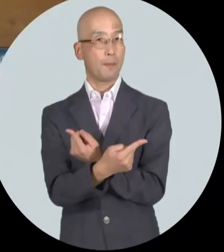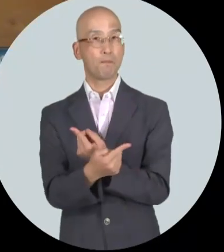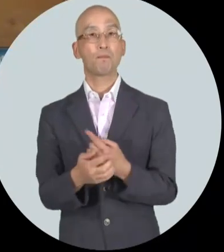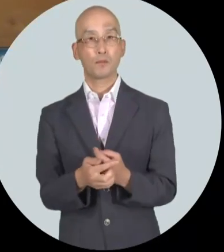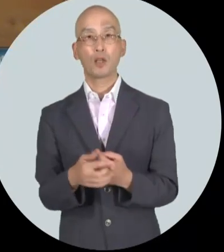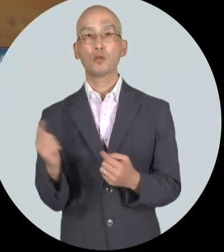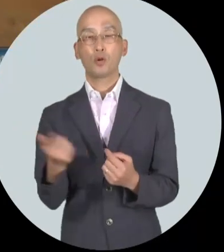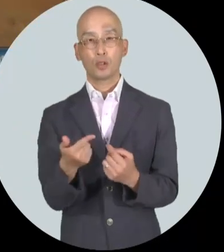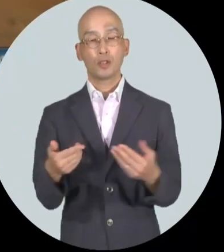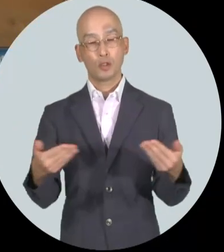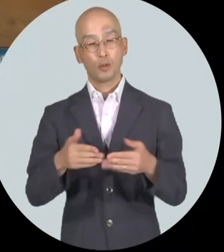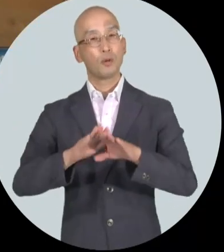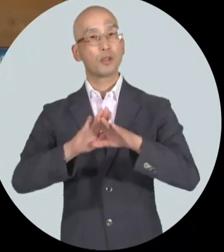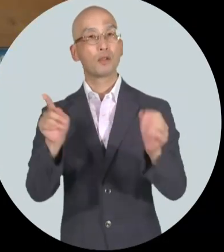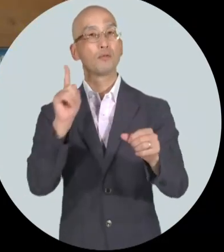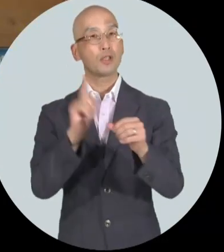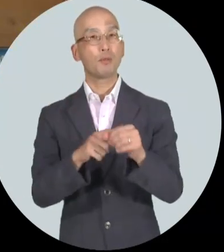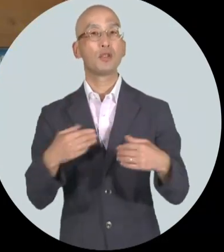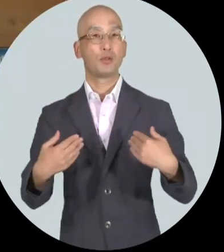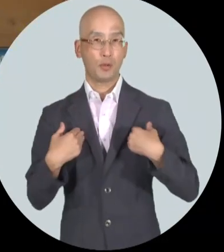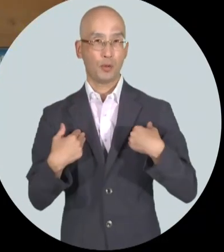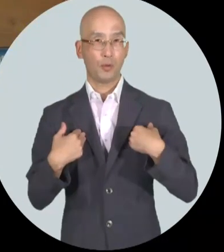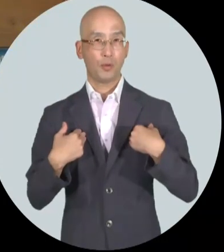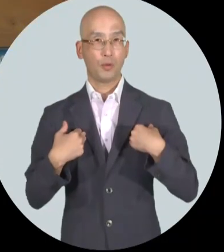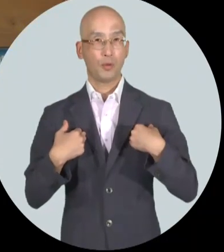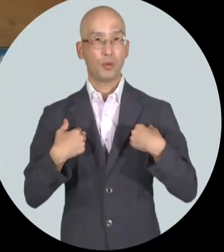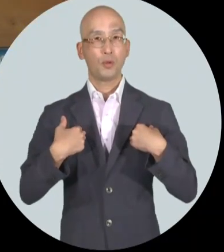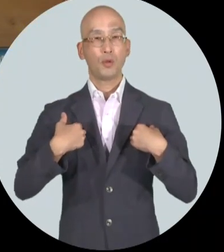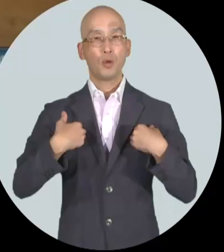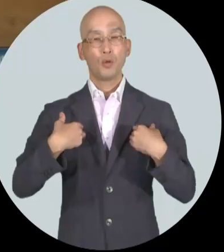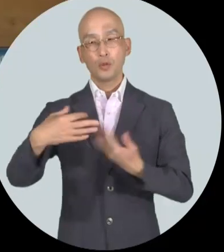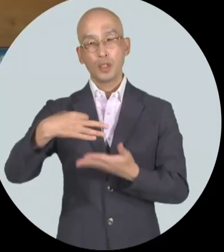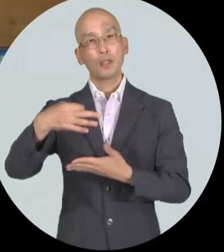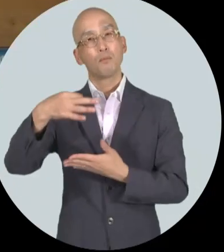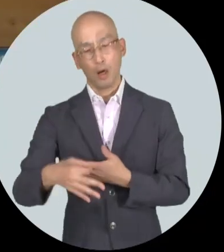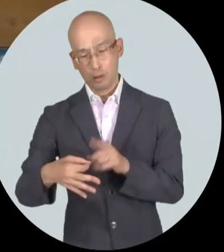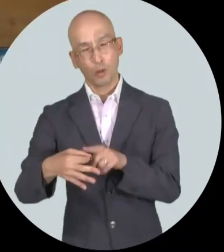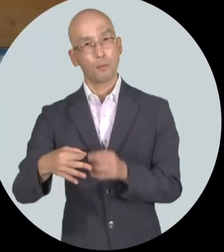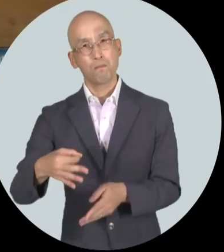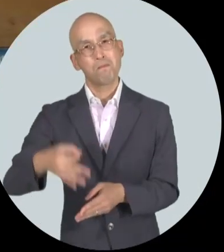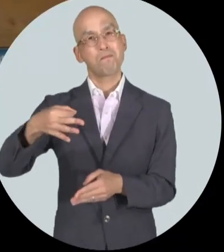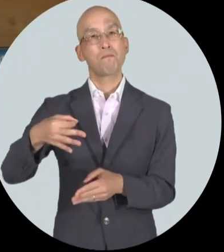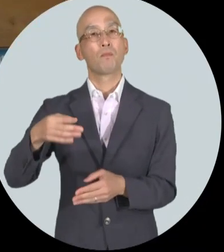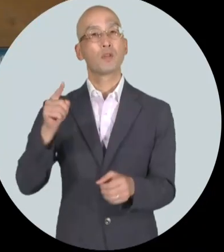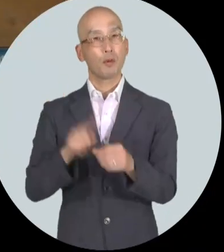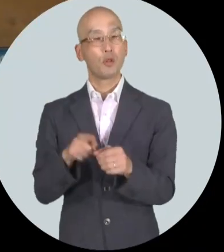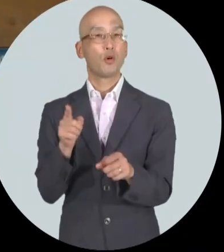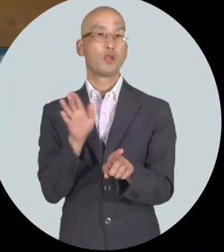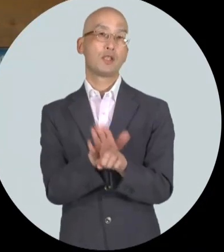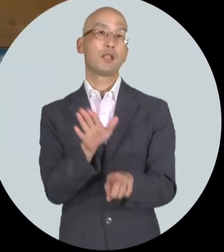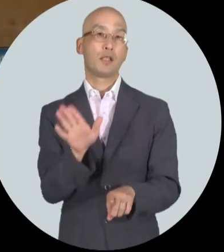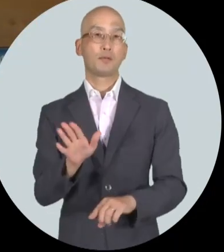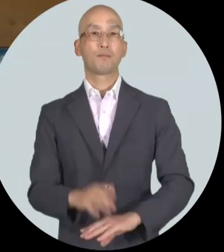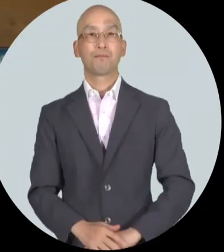期の事業再開。また売上の回復を支援をしたいというふうに思っております。ちなみ